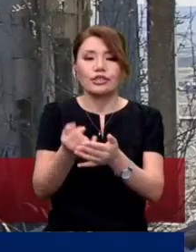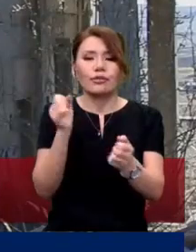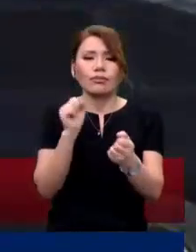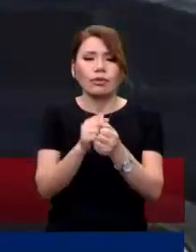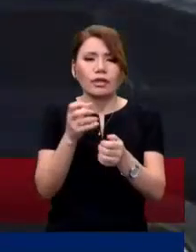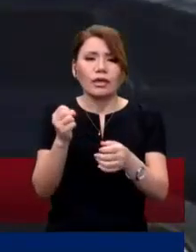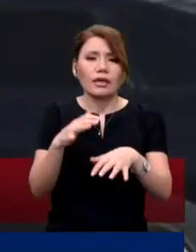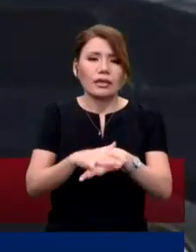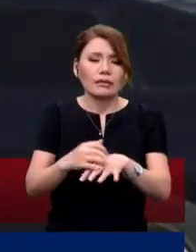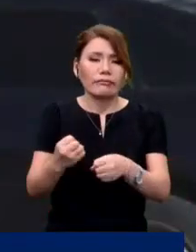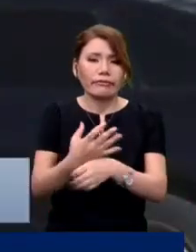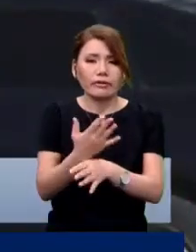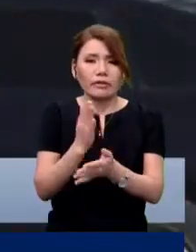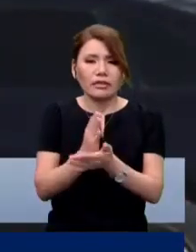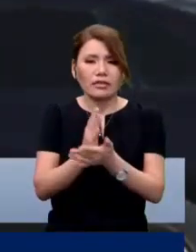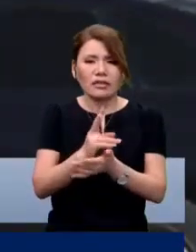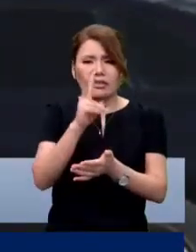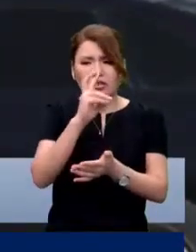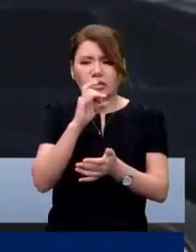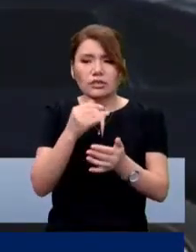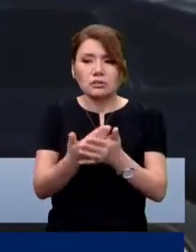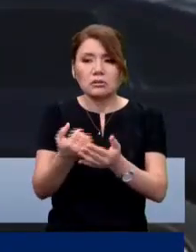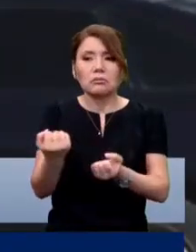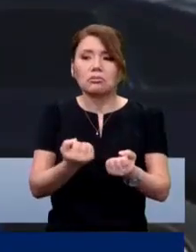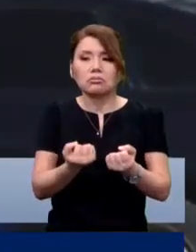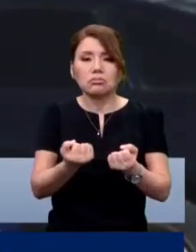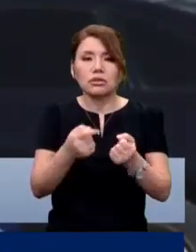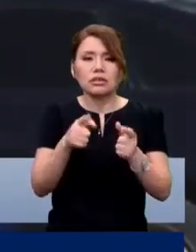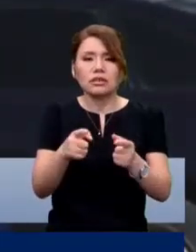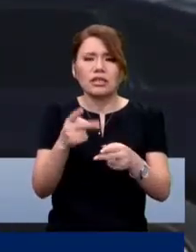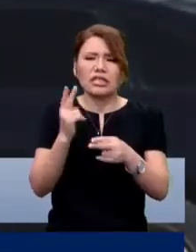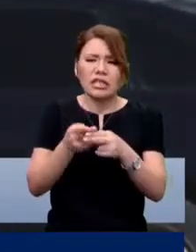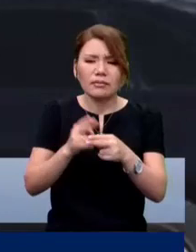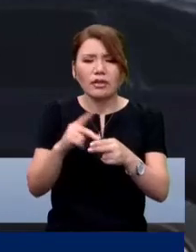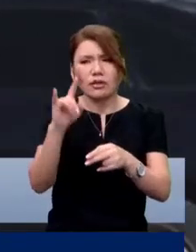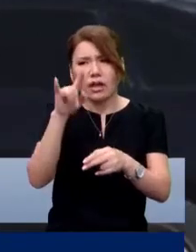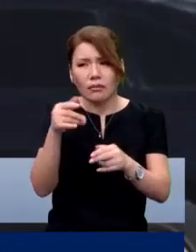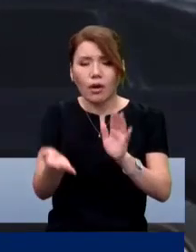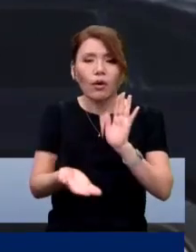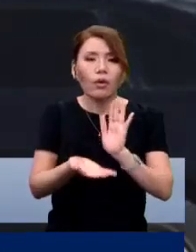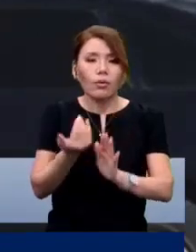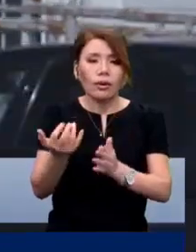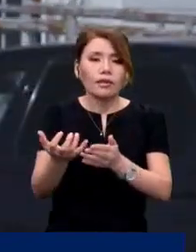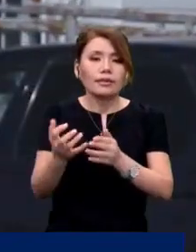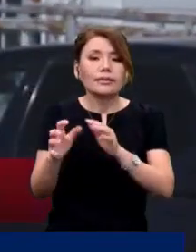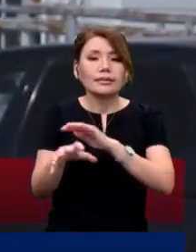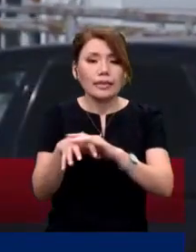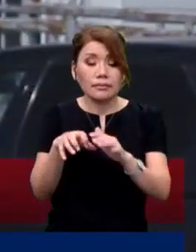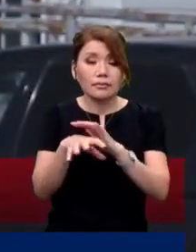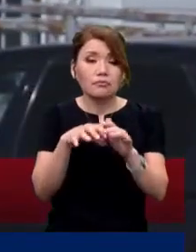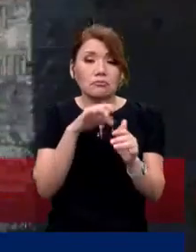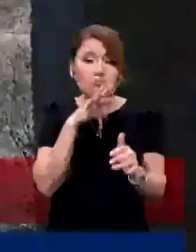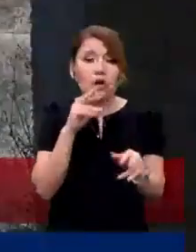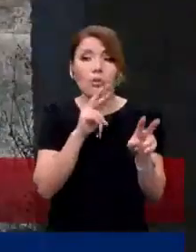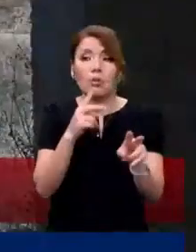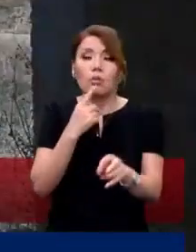көп. Өзім көрдім, бір екі әйел мен еркектің машина әкеп қойып, бір темір ме, терезе ме бір деңгілерін әкеп жатқанын көрдім. Тонап жатыр,